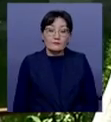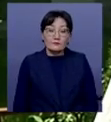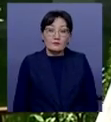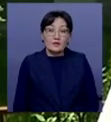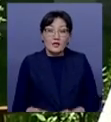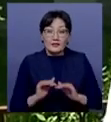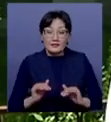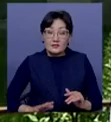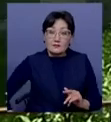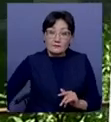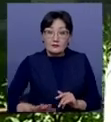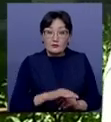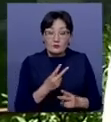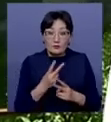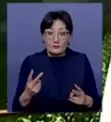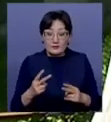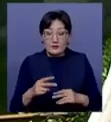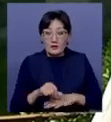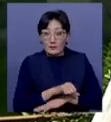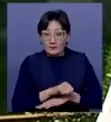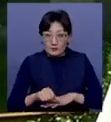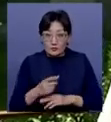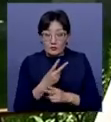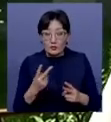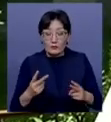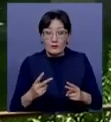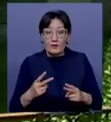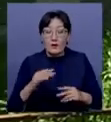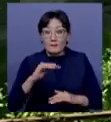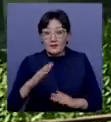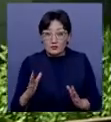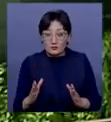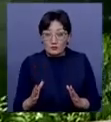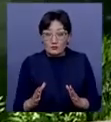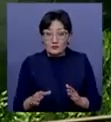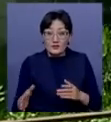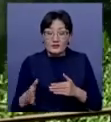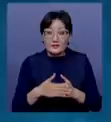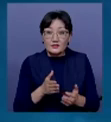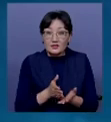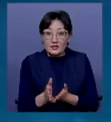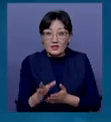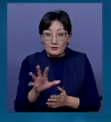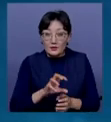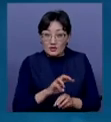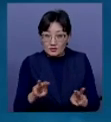Детский площадкадан көреміз, подъездарға кіріп, почтовый ящиктарға жасап атады, есіктерге кіріп жасайды.